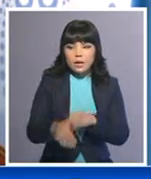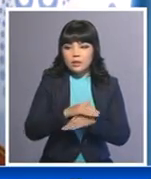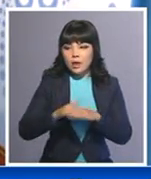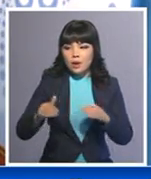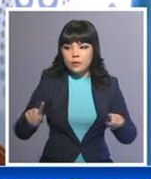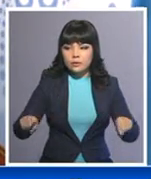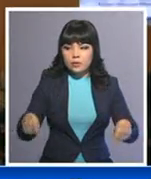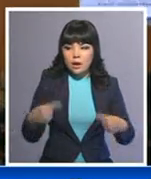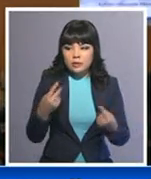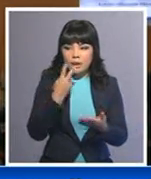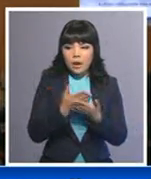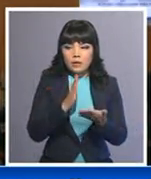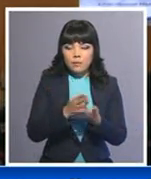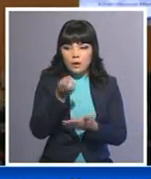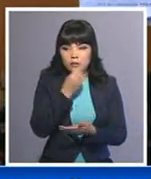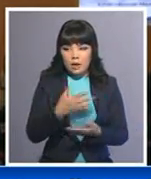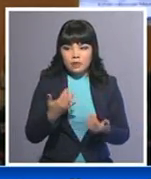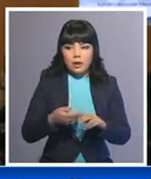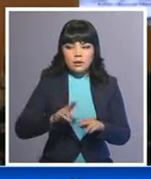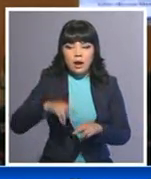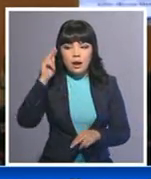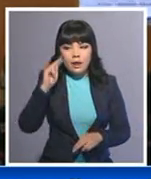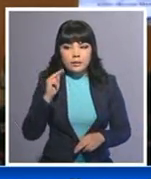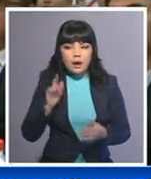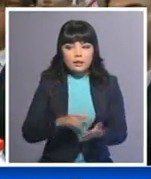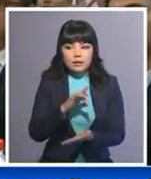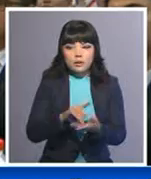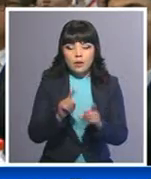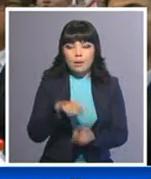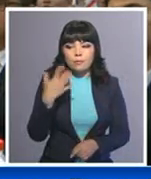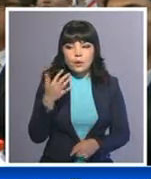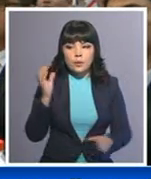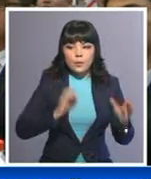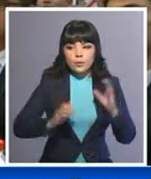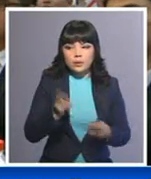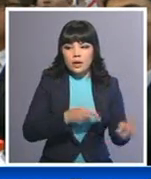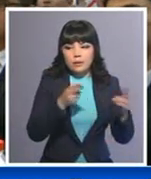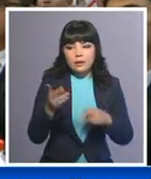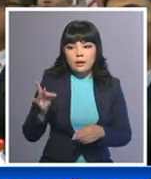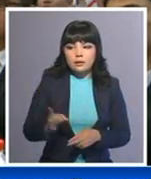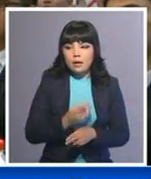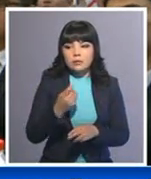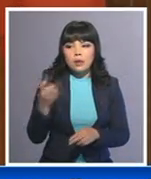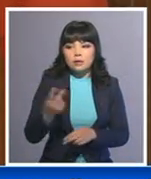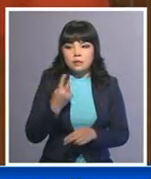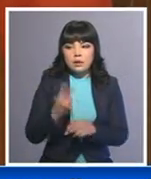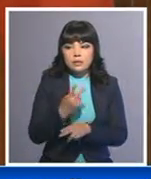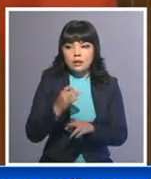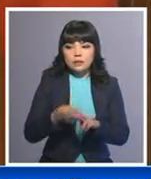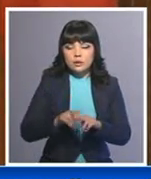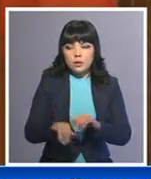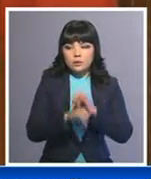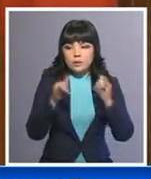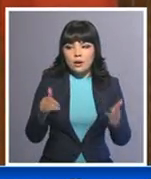сонда жақсы болып келеді. Жылда құрылтайға Қытайдың 5 қаласынан студенттер келетін болса, биыл екі есе көбейді. Яғни құрылтайдың мәртебесі артты,